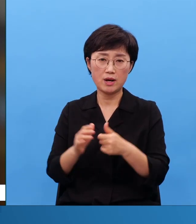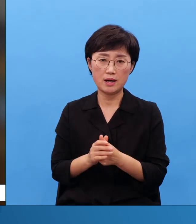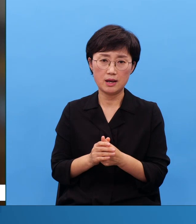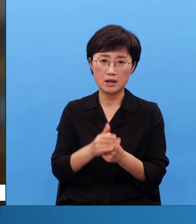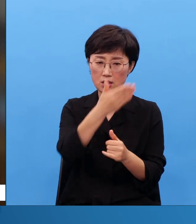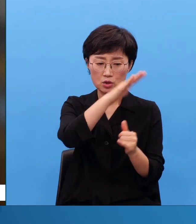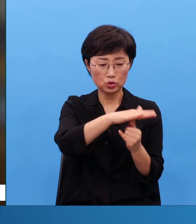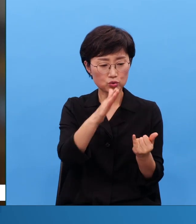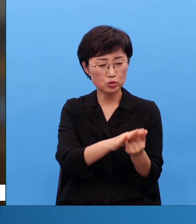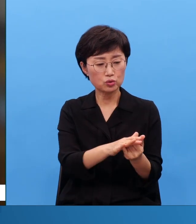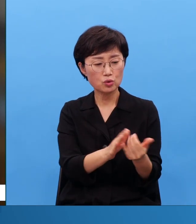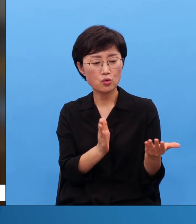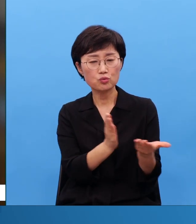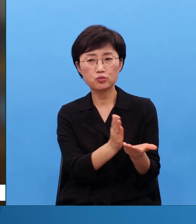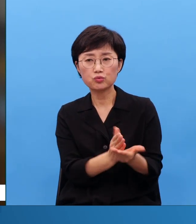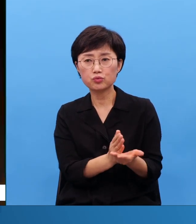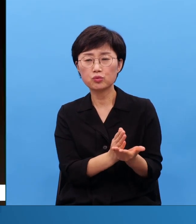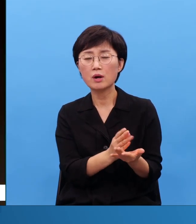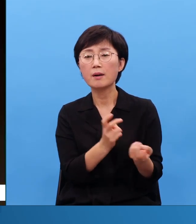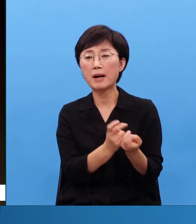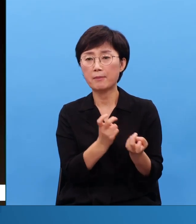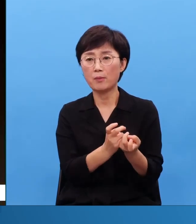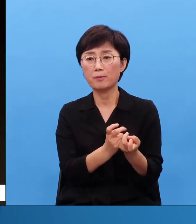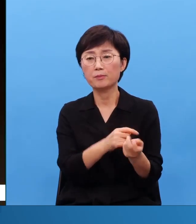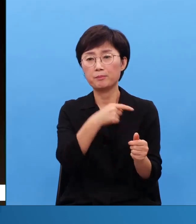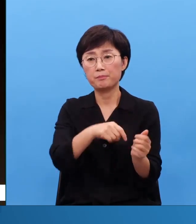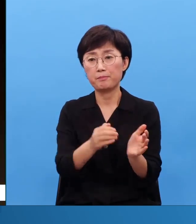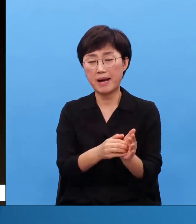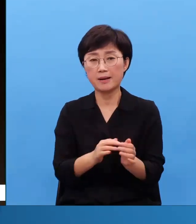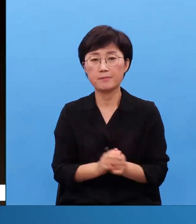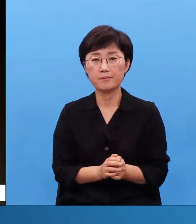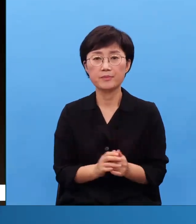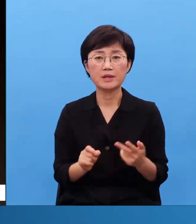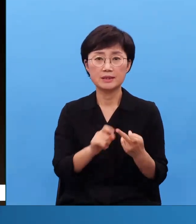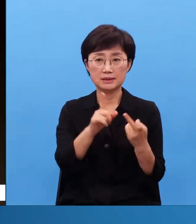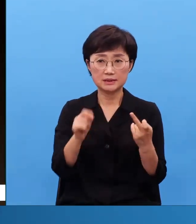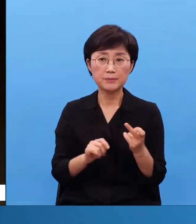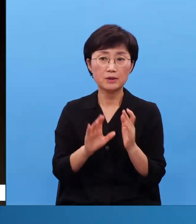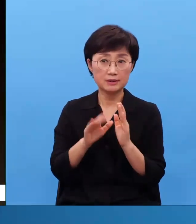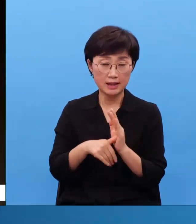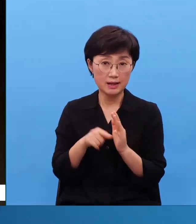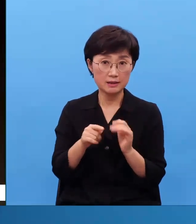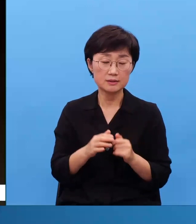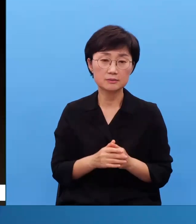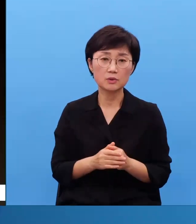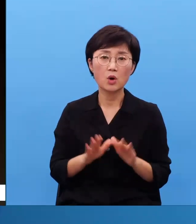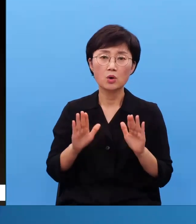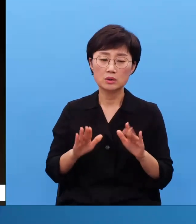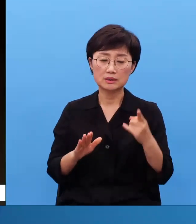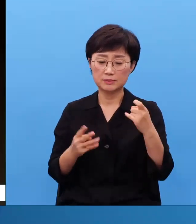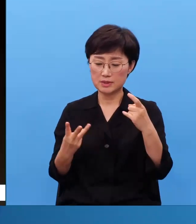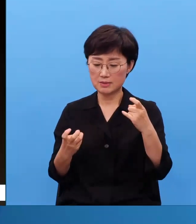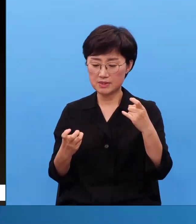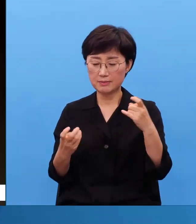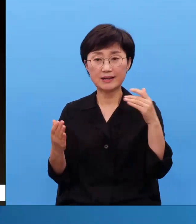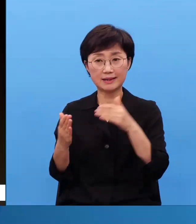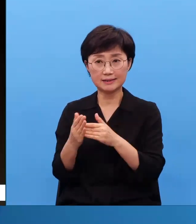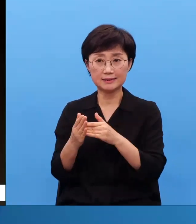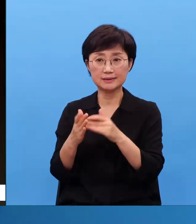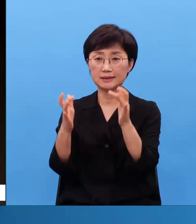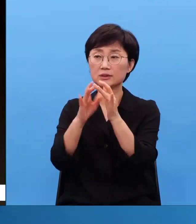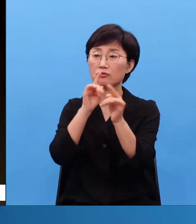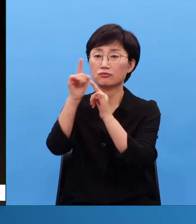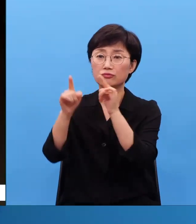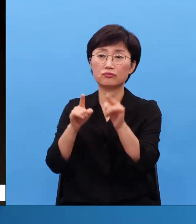길 메시지가 선포됐습니다. 12월 237 새가족 현장 사역자 훈련은 오는 30일까지